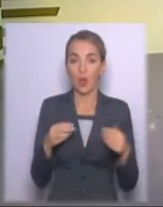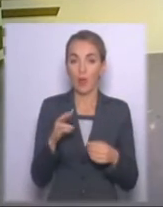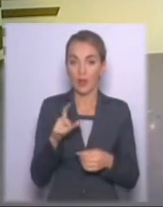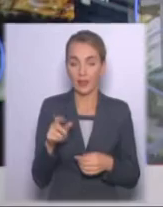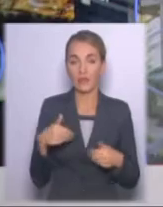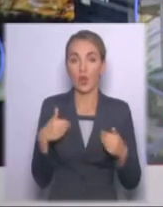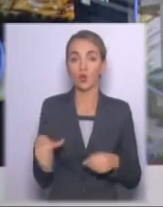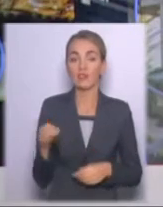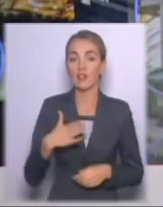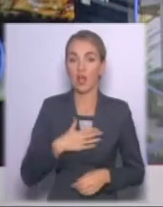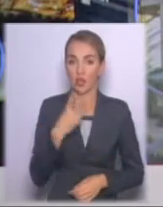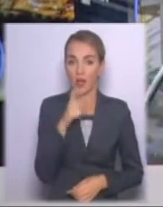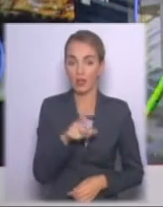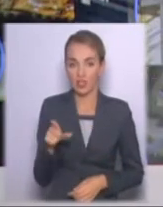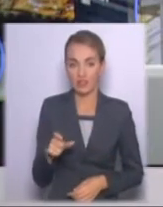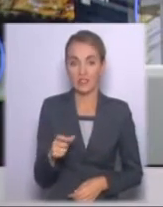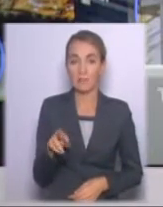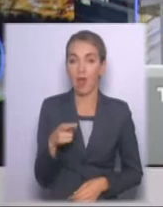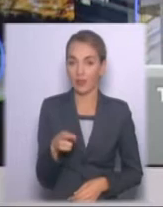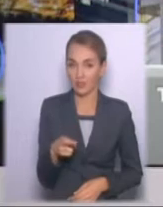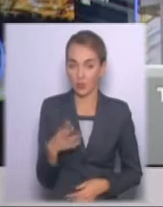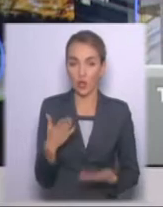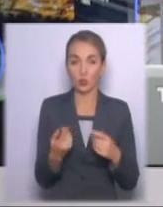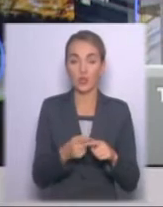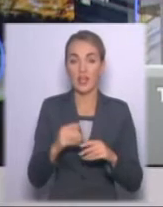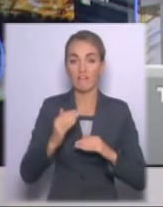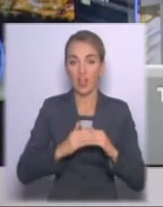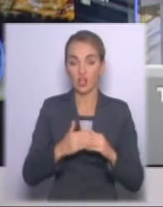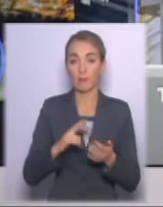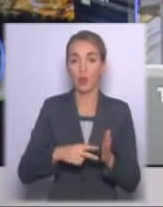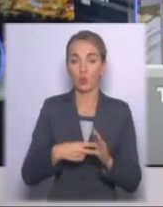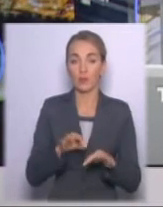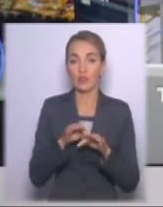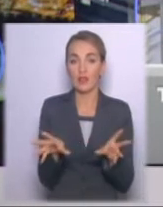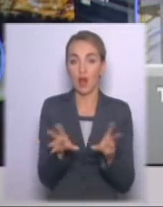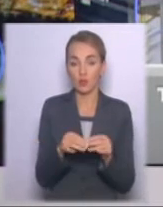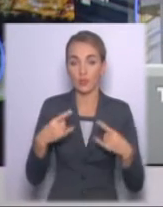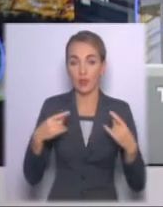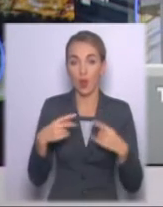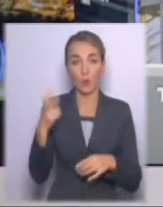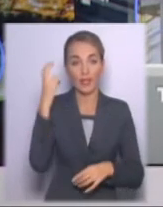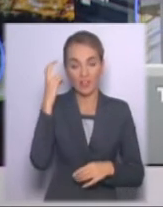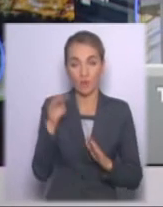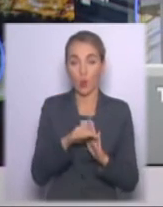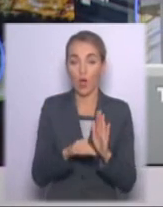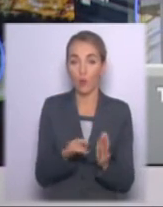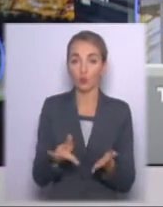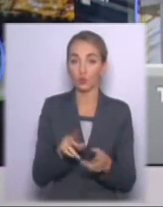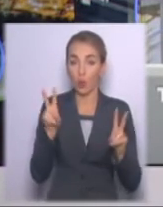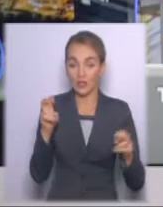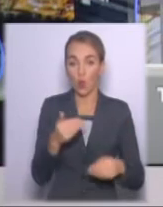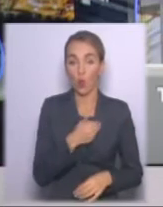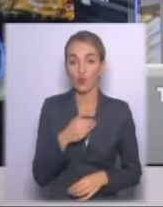вітаю усіх наших глядачів із п'ятницею. І якщо цей вечір ви плануєте провести разом з телеканалом «Київ» та програмою «Столиця», то